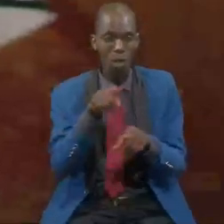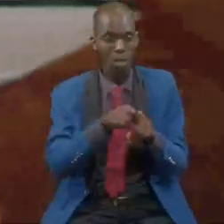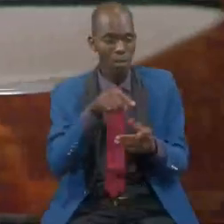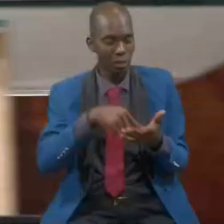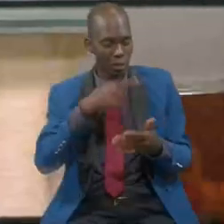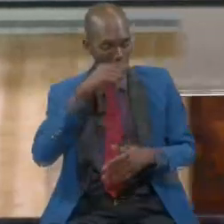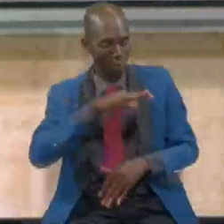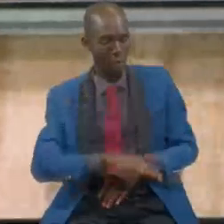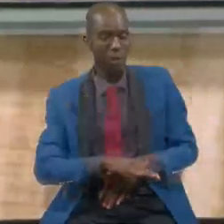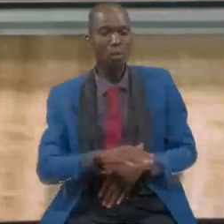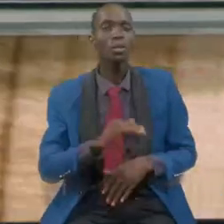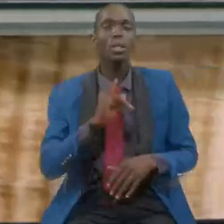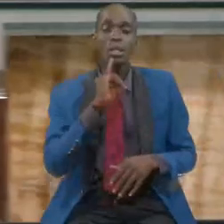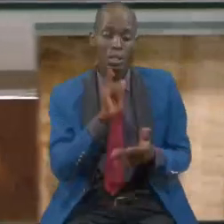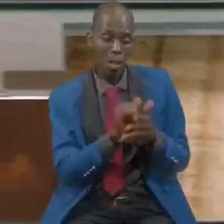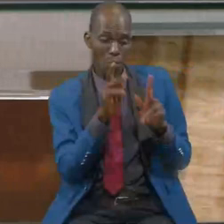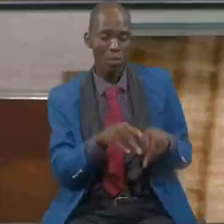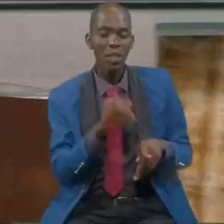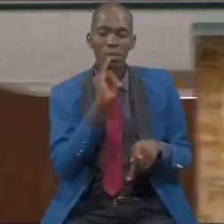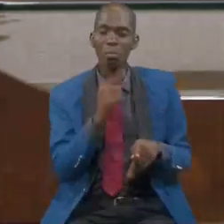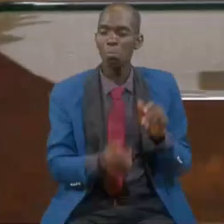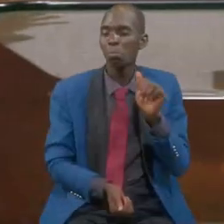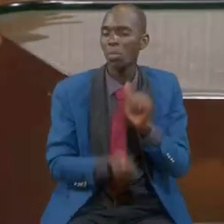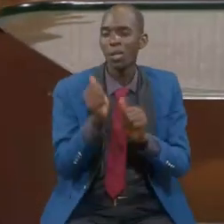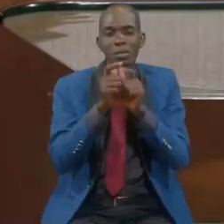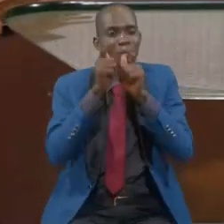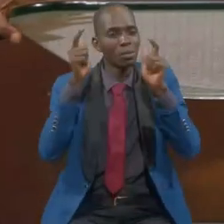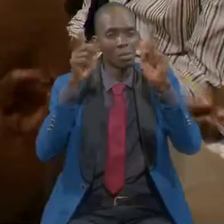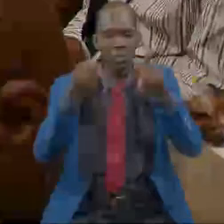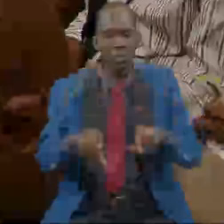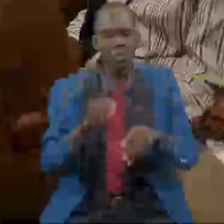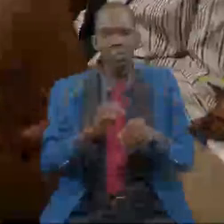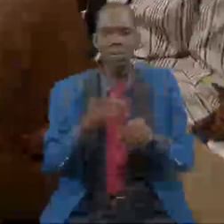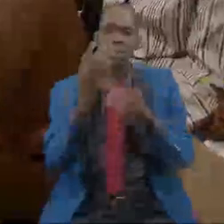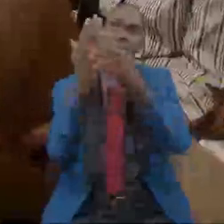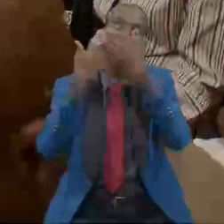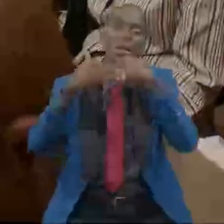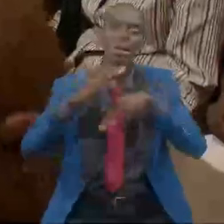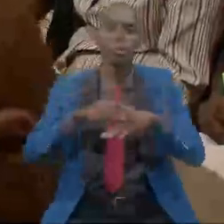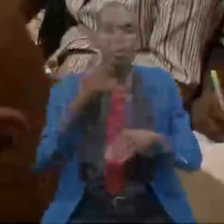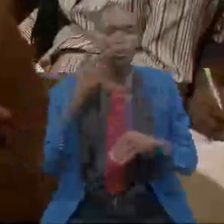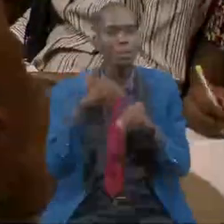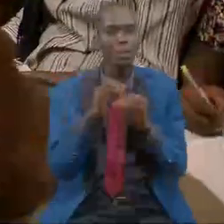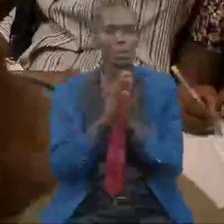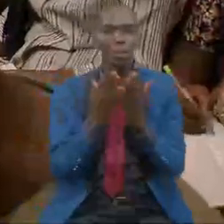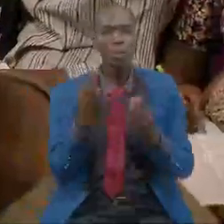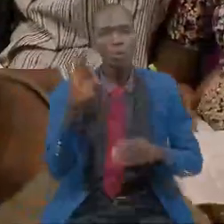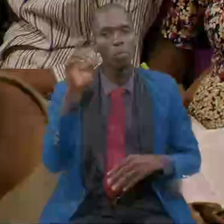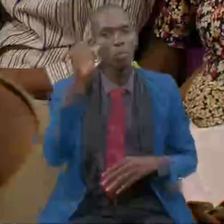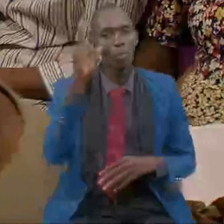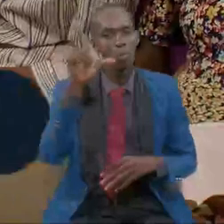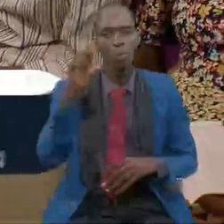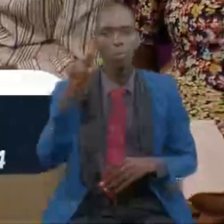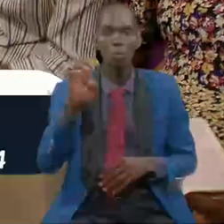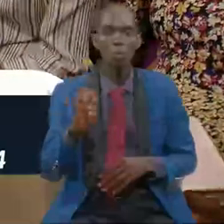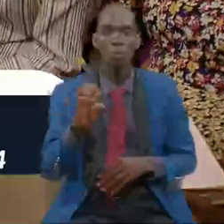enfant sera le plus grand dans le royaume des cieux. Luc au chapitre 13, verset 3.